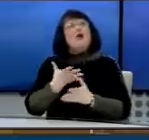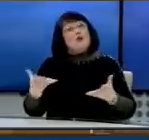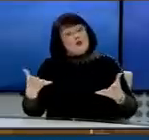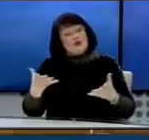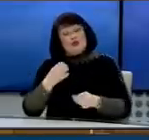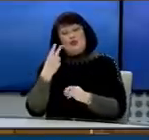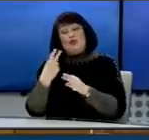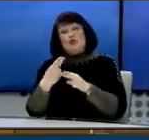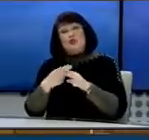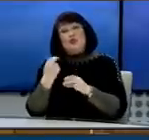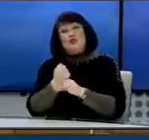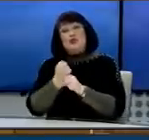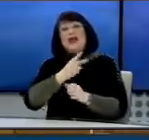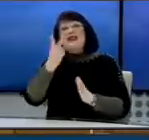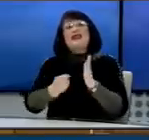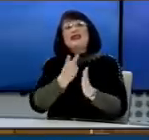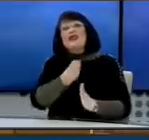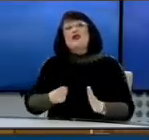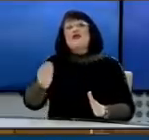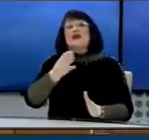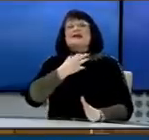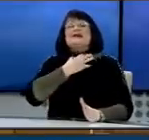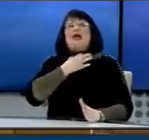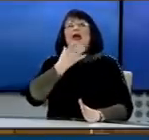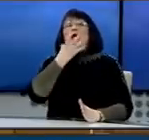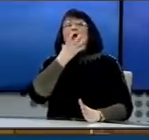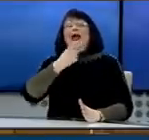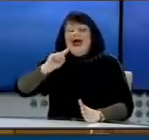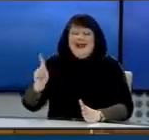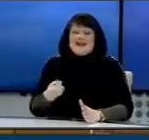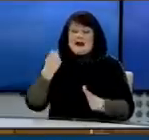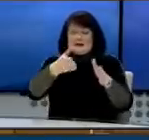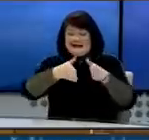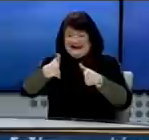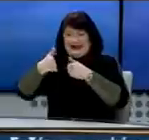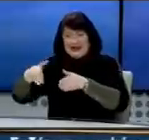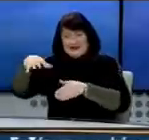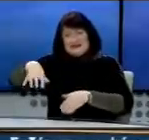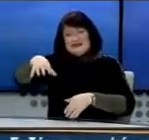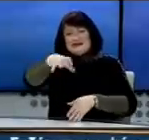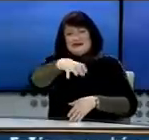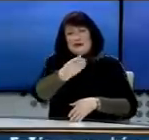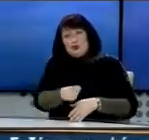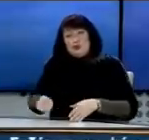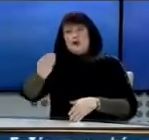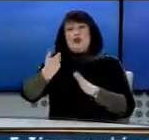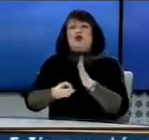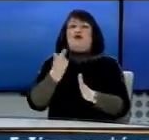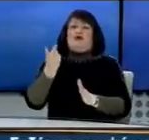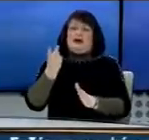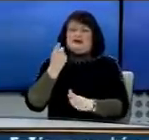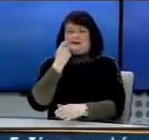Υπερδιπλασιάστηκαν οι ΜΕΘ επί των ημερών αυτής της κυβέρνησης, κύριε Τσίπρα.